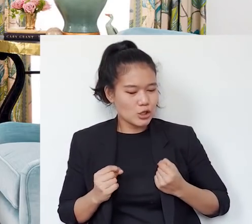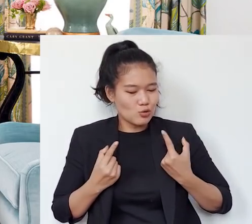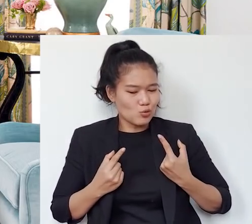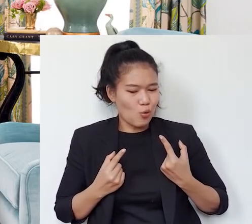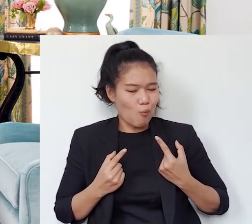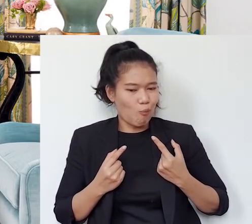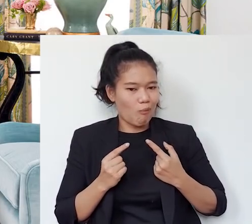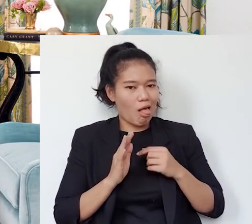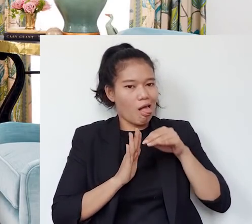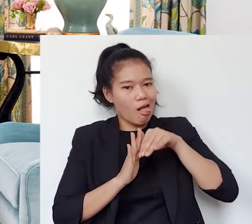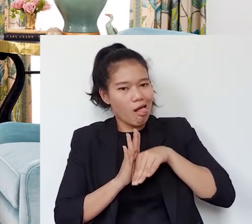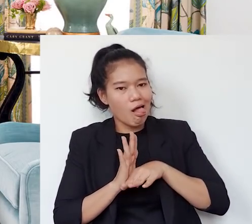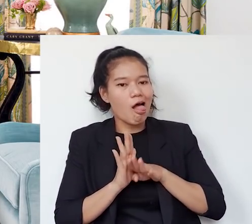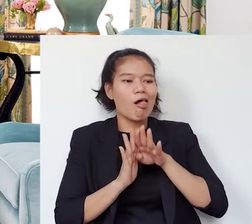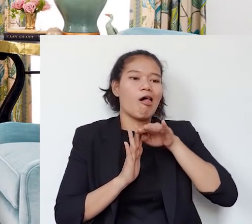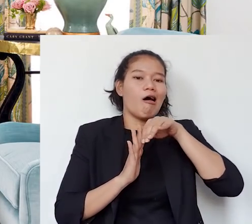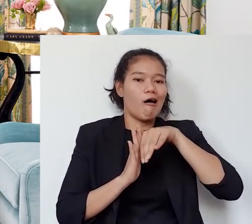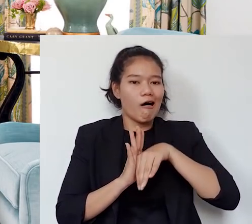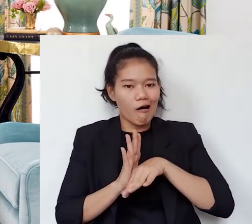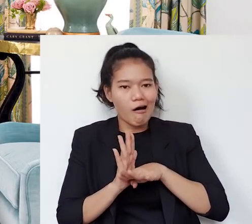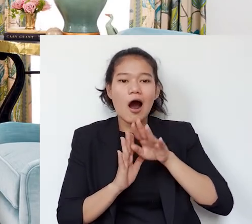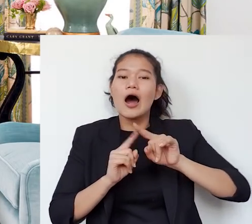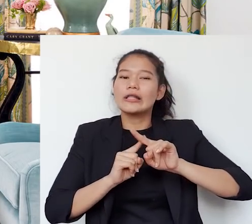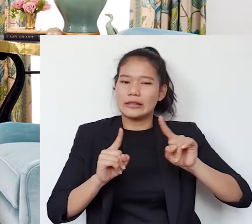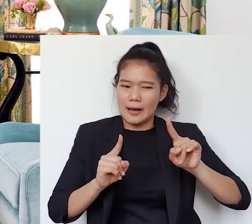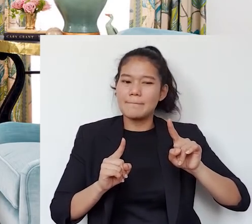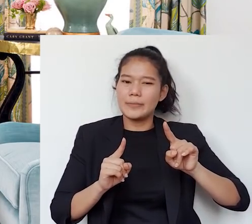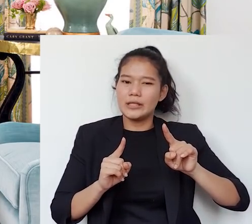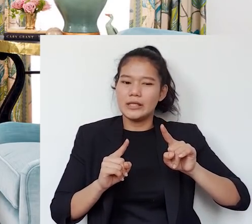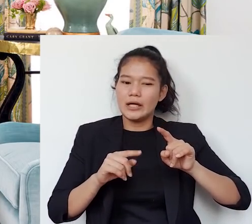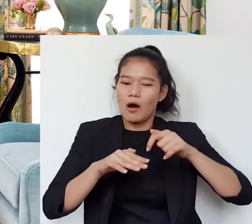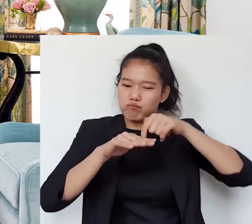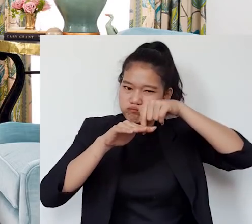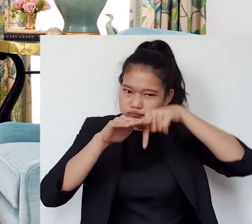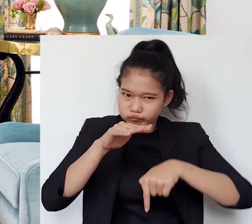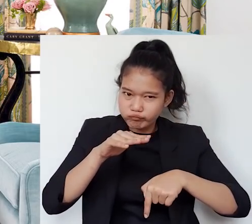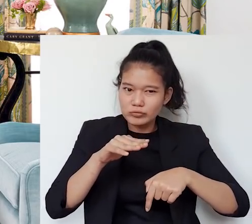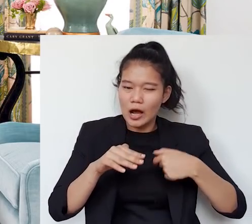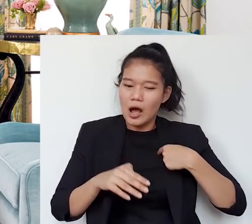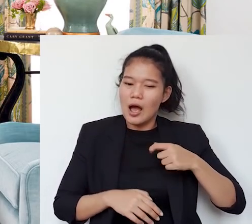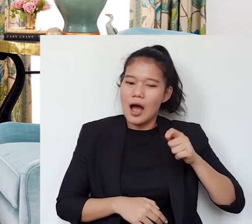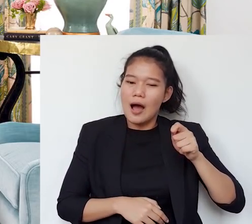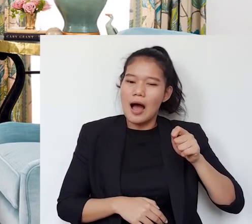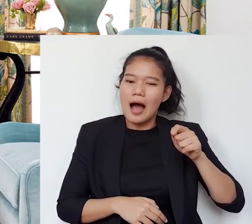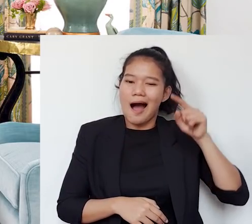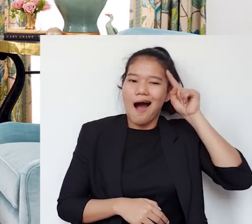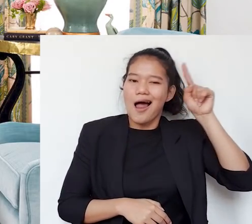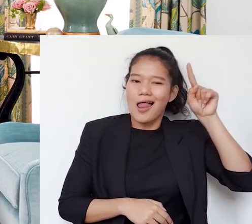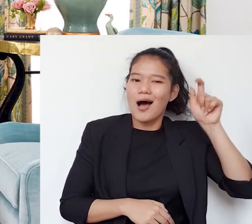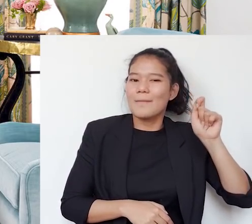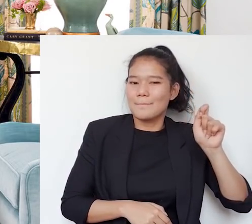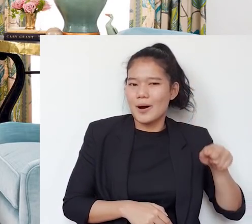kemudian memproses keotentikan diri kita itu untuk menjadi alat bagi Allah.